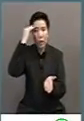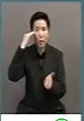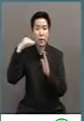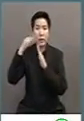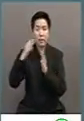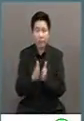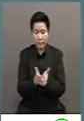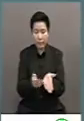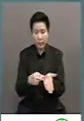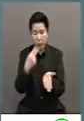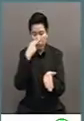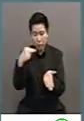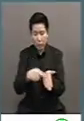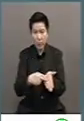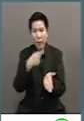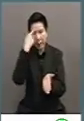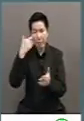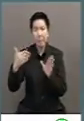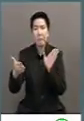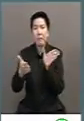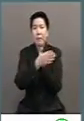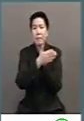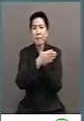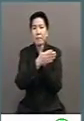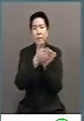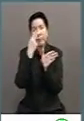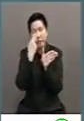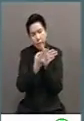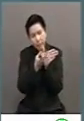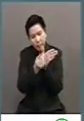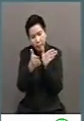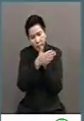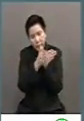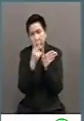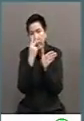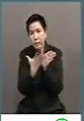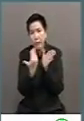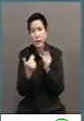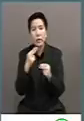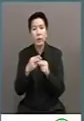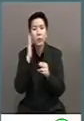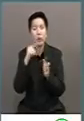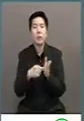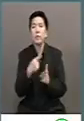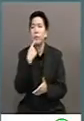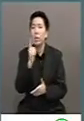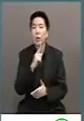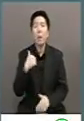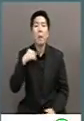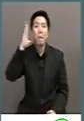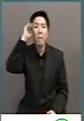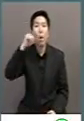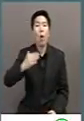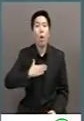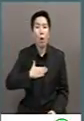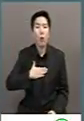ฐานด้วยแต่ว่าก็มีการทำแถบสีดำปิดบังรายละเอียดเอาไว้นะคะซึ่งในคลิปทางด้านของคิมฮันซอลบอกว่าพ่อของตัวเ